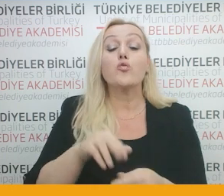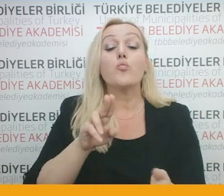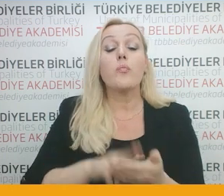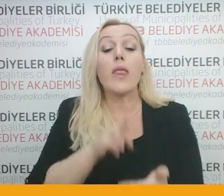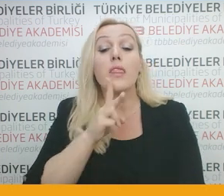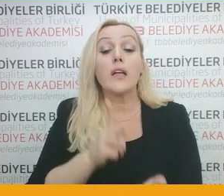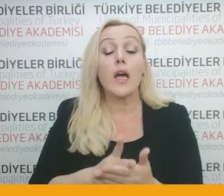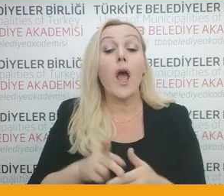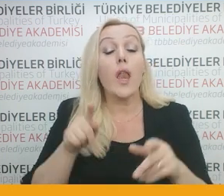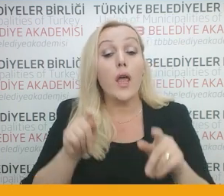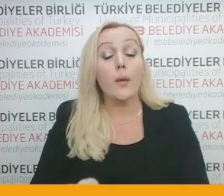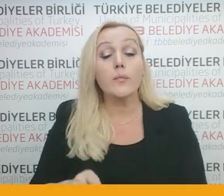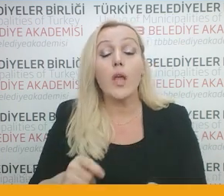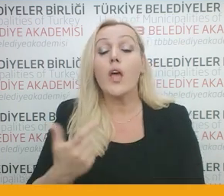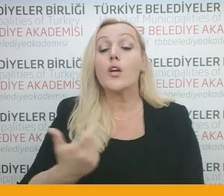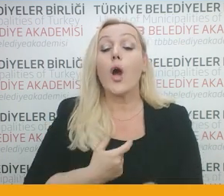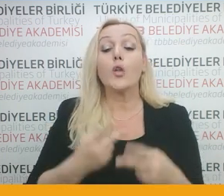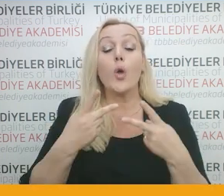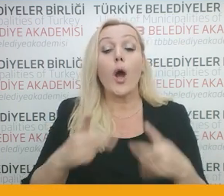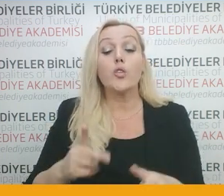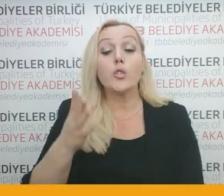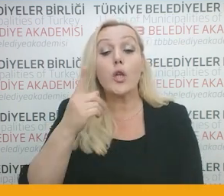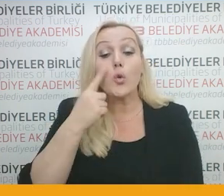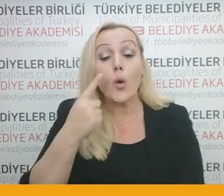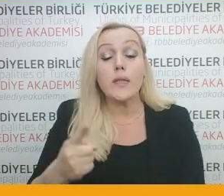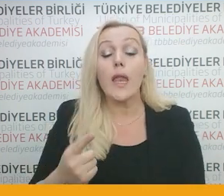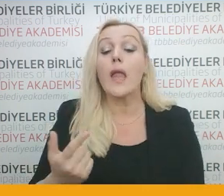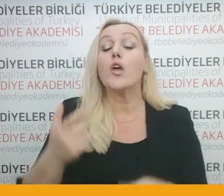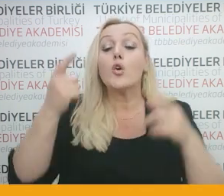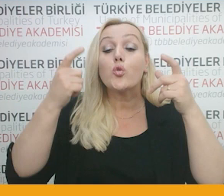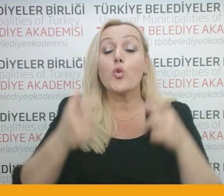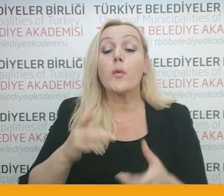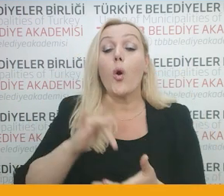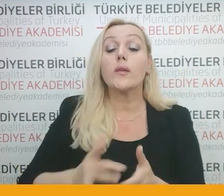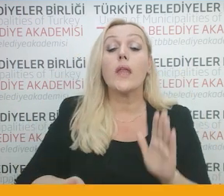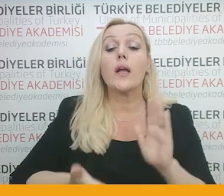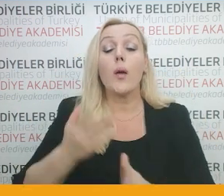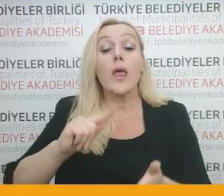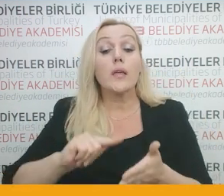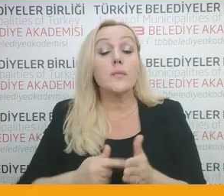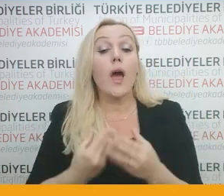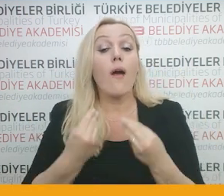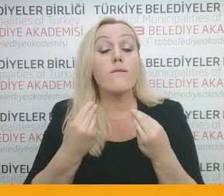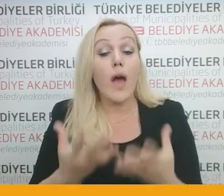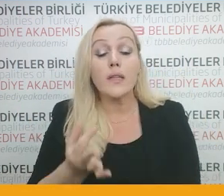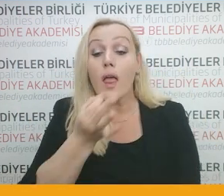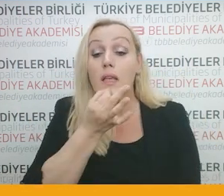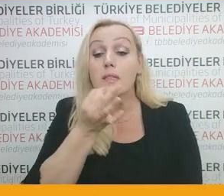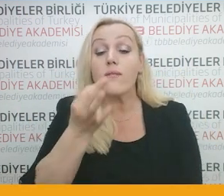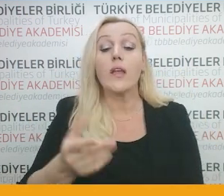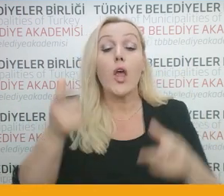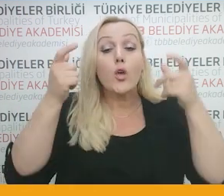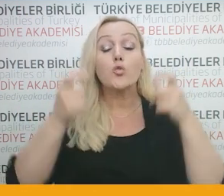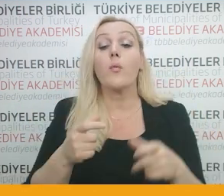yapmaları kanunda açıkça belirtilen sorumluluklarını ortadan kaldırmamaktadır. Yani imza verdiyseniz, bu işe izin verdiyseniz